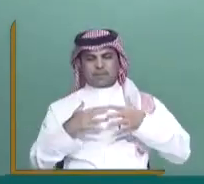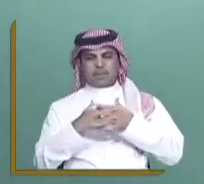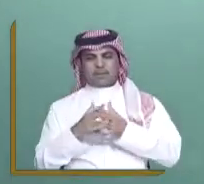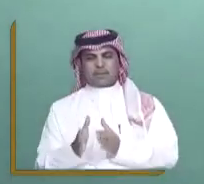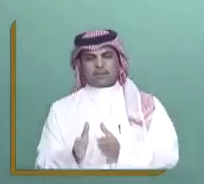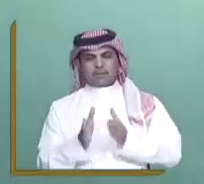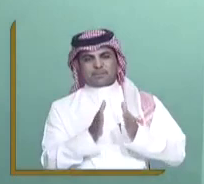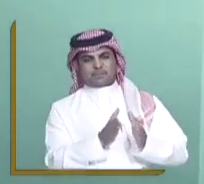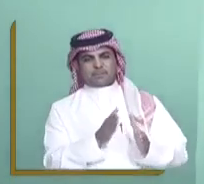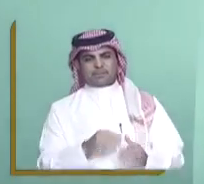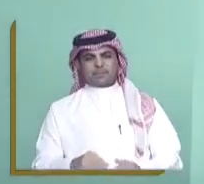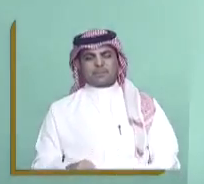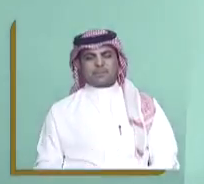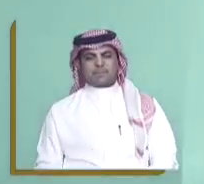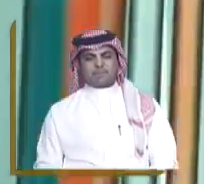المتحده